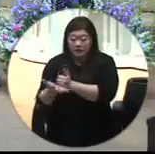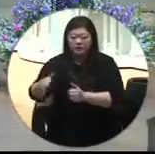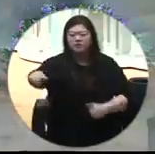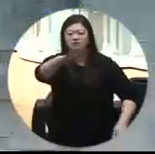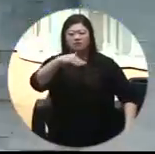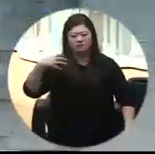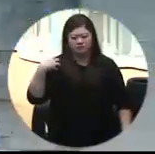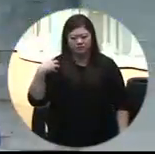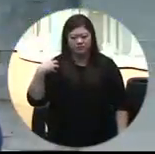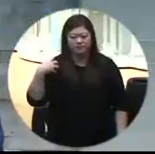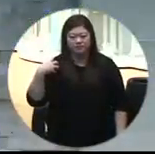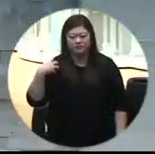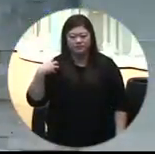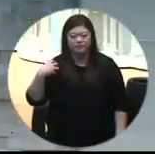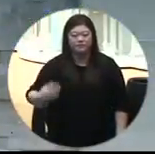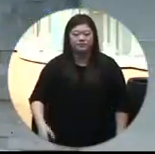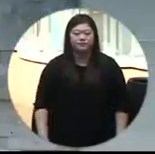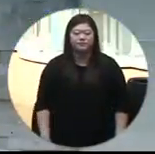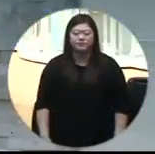돼요.